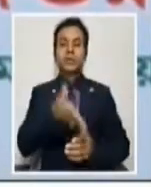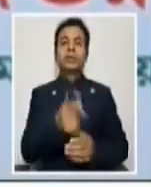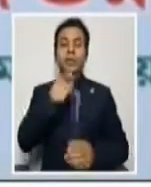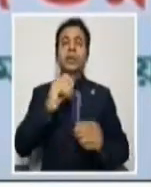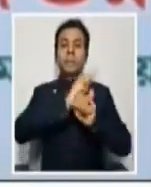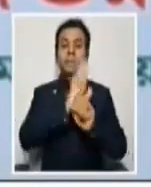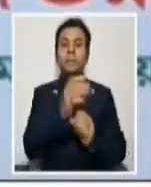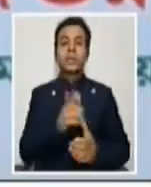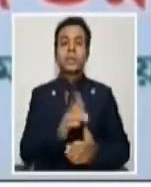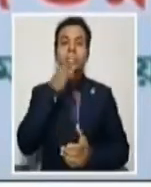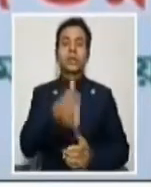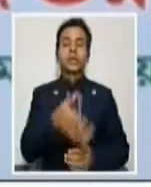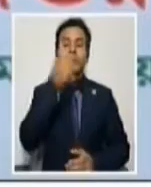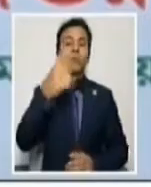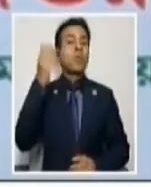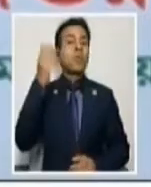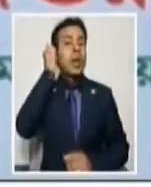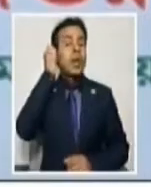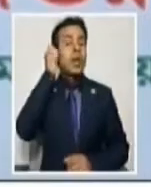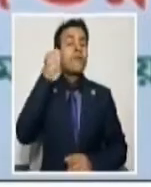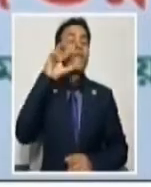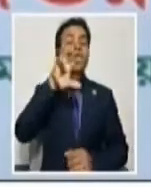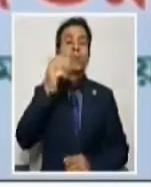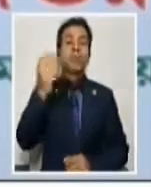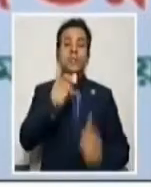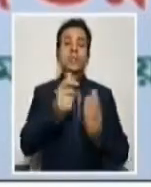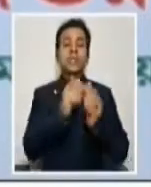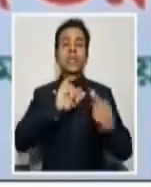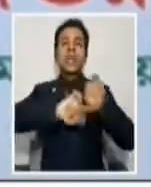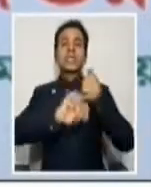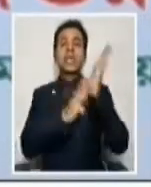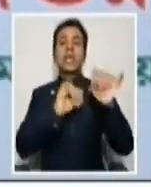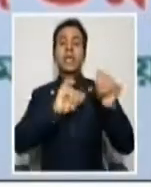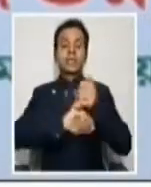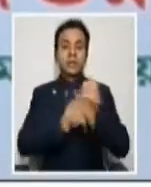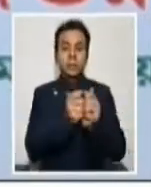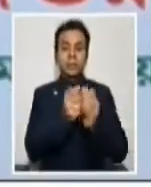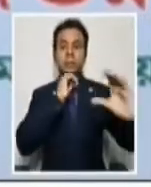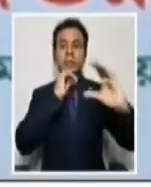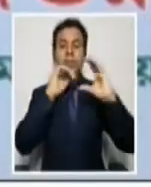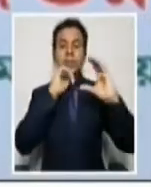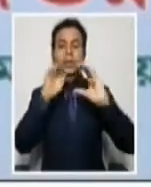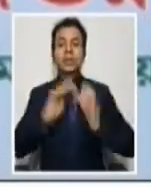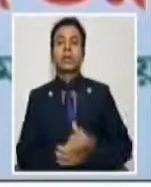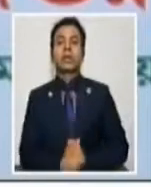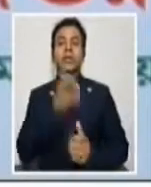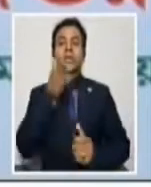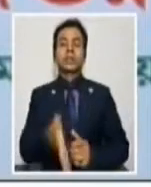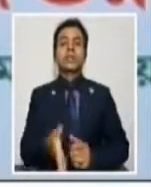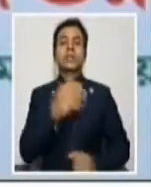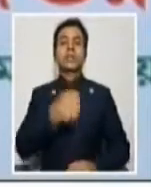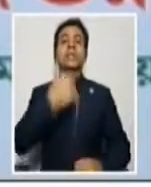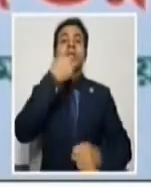আকারে নিয়মিতভাবে পাঠানো হচ্ছে। এসএমএস টি গ্রামীণ ফোন গ্রাহকেরা এমআইএস ডিজিএইচএস